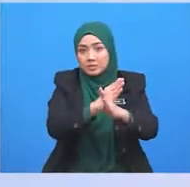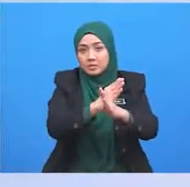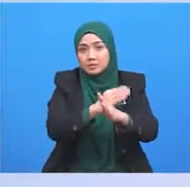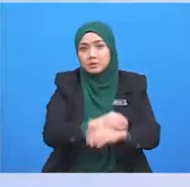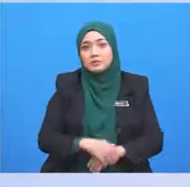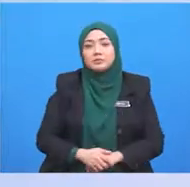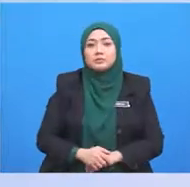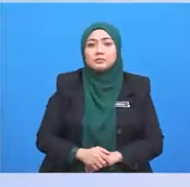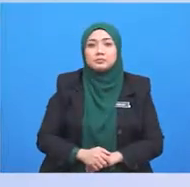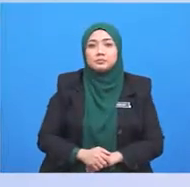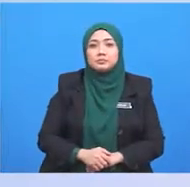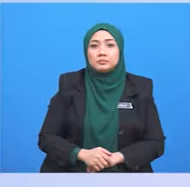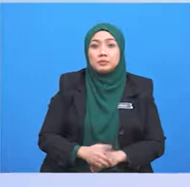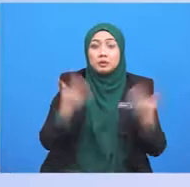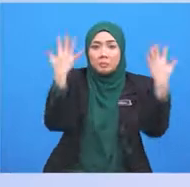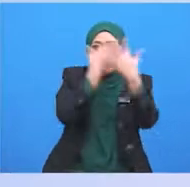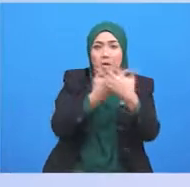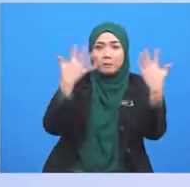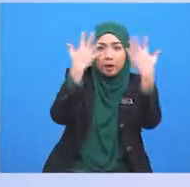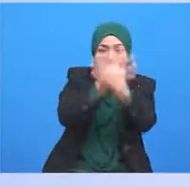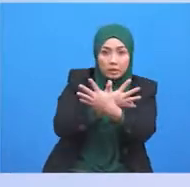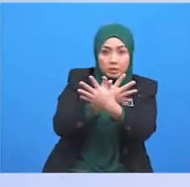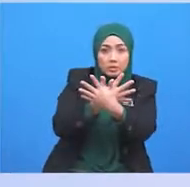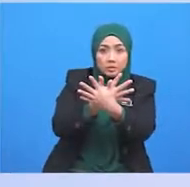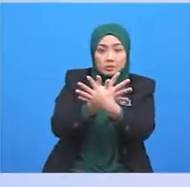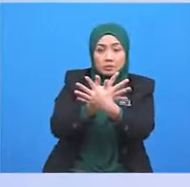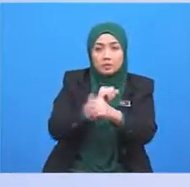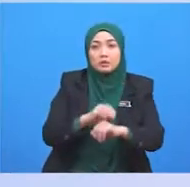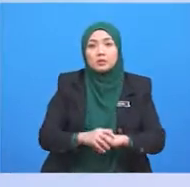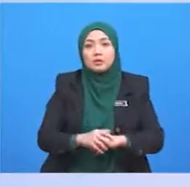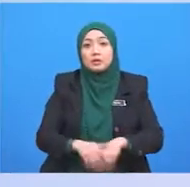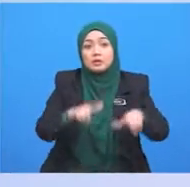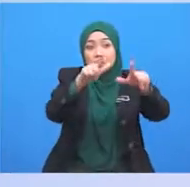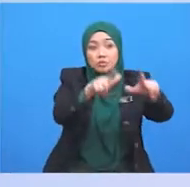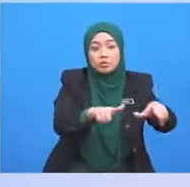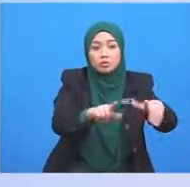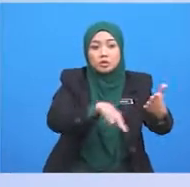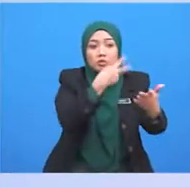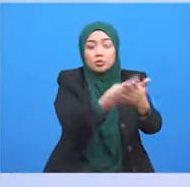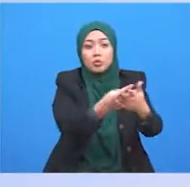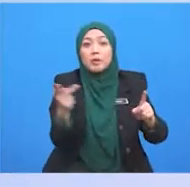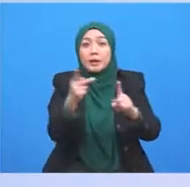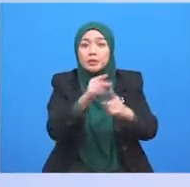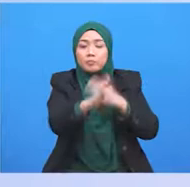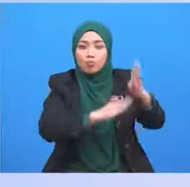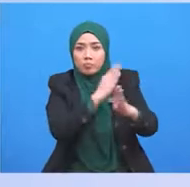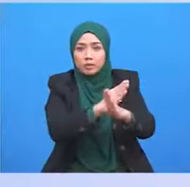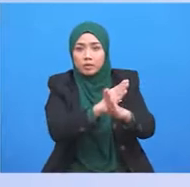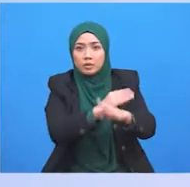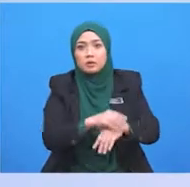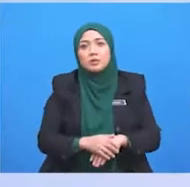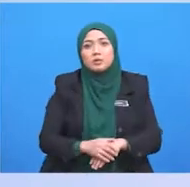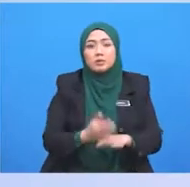bulan dan bayangan bulan akan jatuh ke permukaan bumi yang menyebabkan sebahagian bumi berada dalam